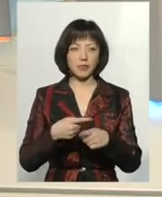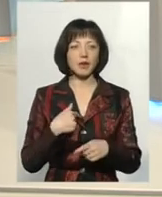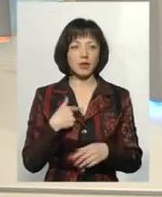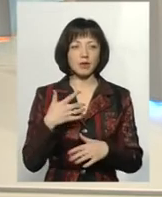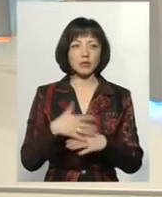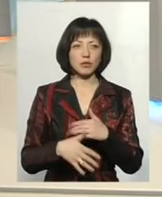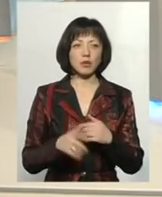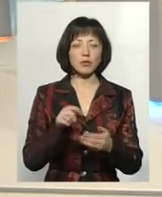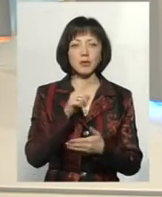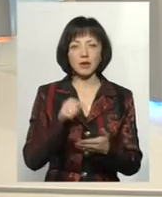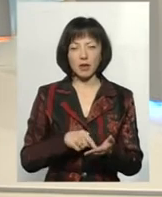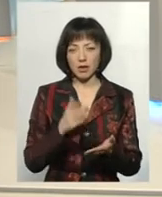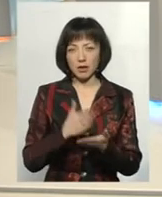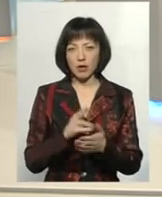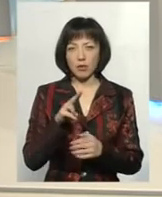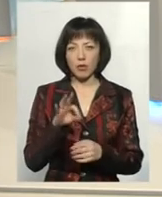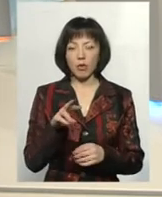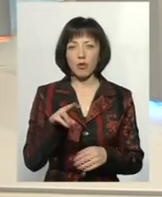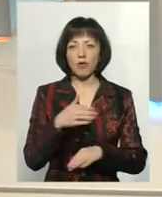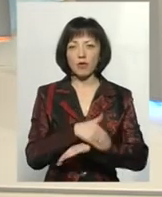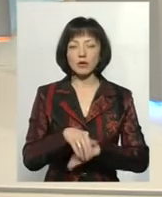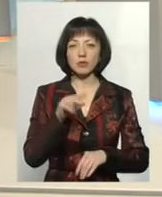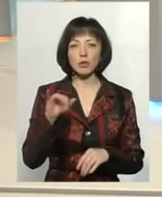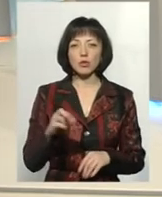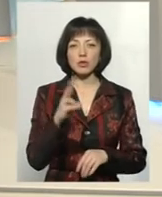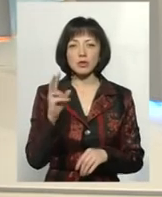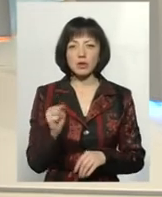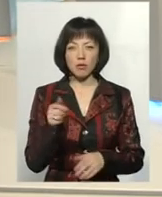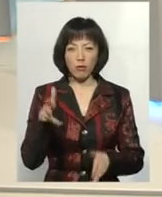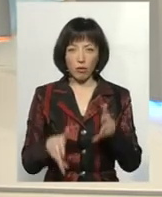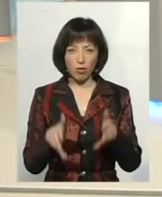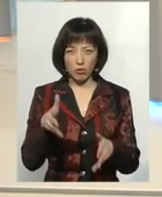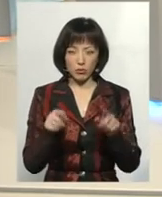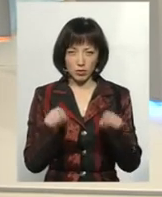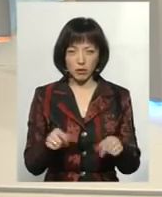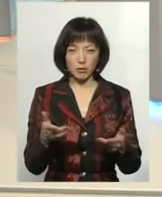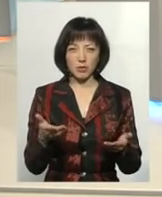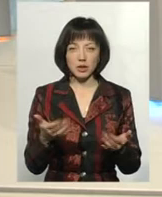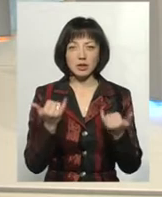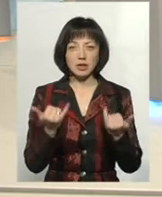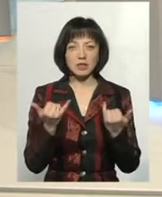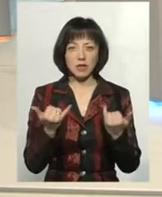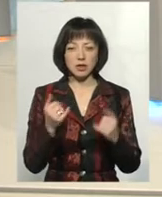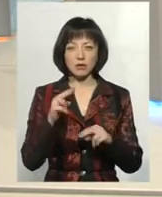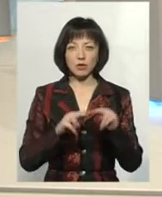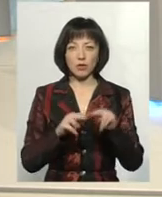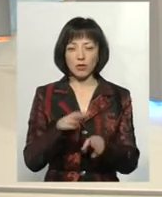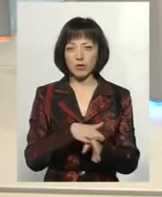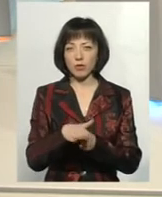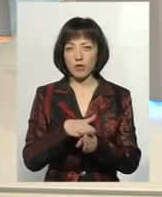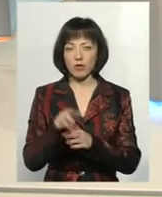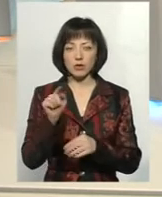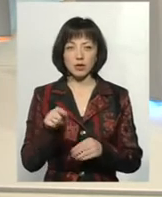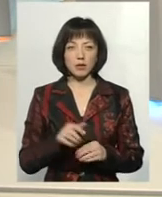У нас, до речі, теж питання та є по Прибузькій, по Старокостянтинівському. Це болото, так? Зараз забудови якісь відбуваються